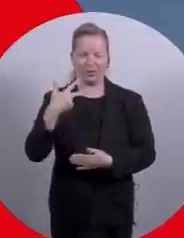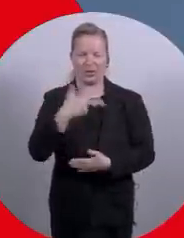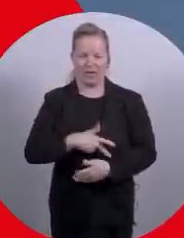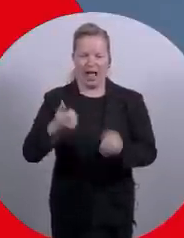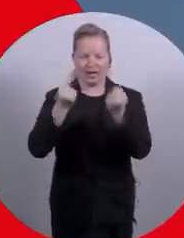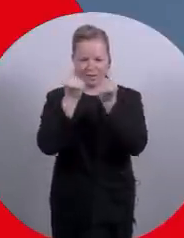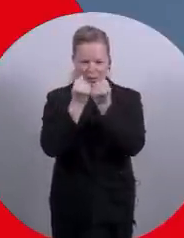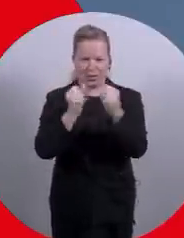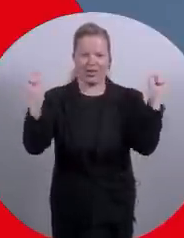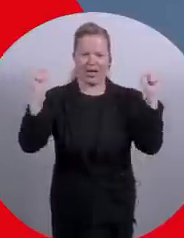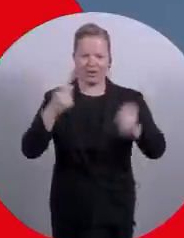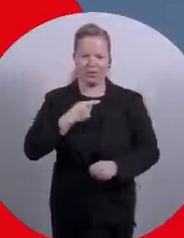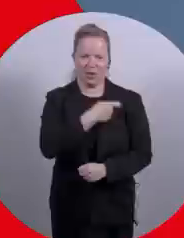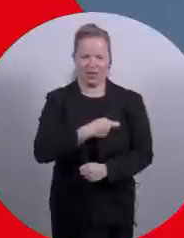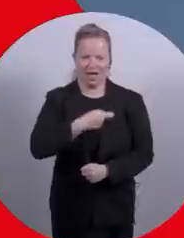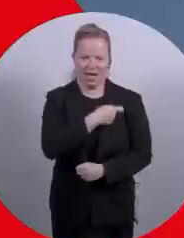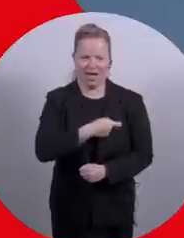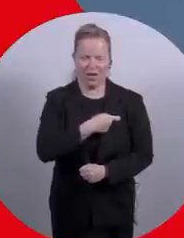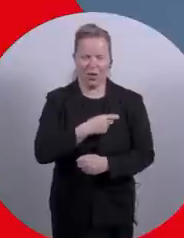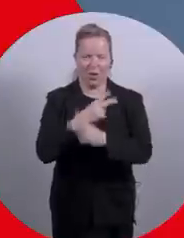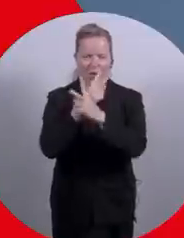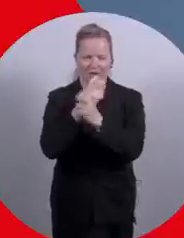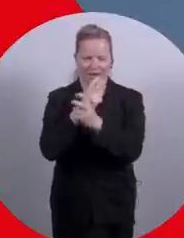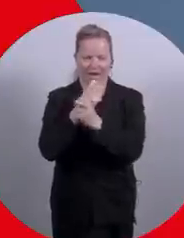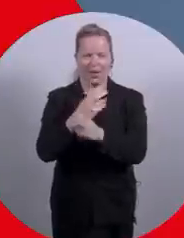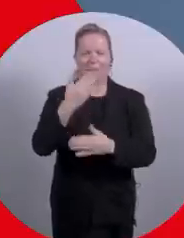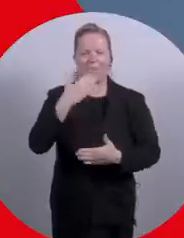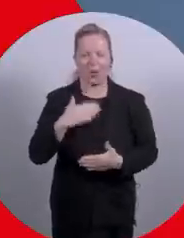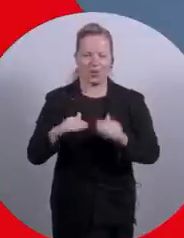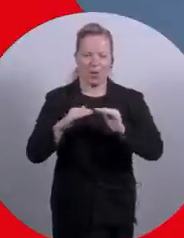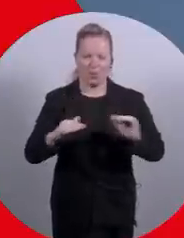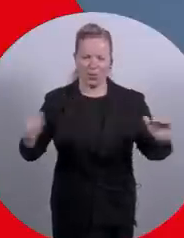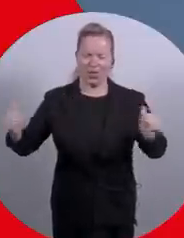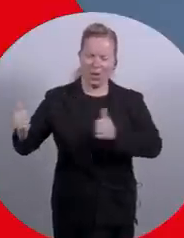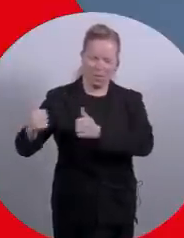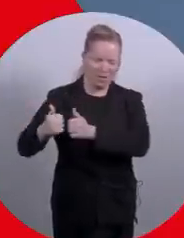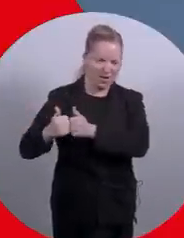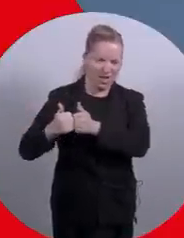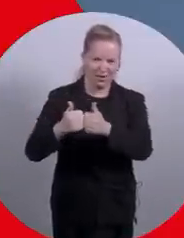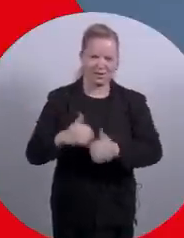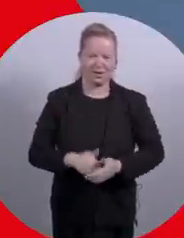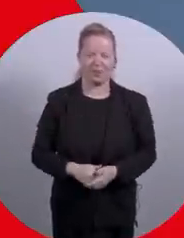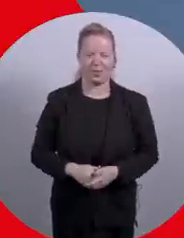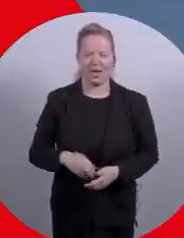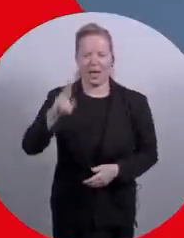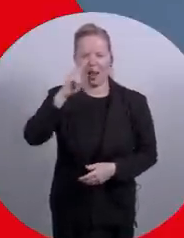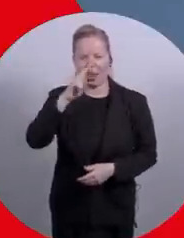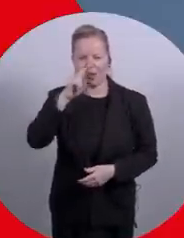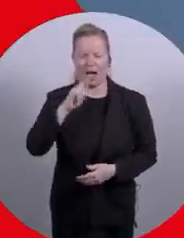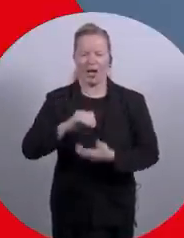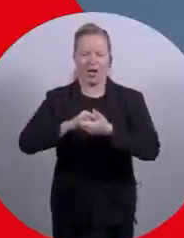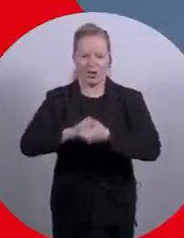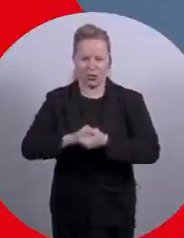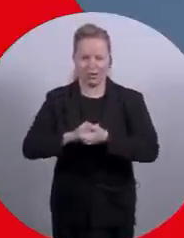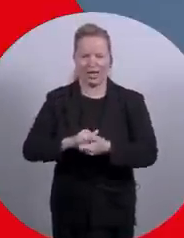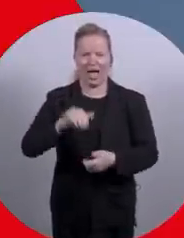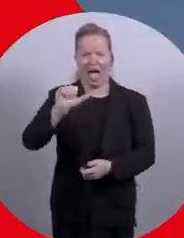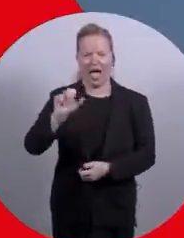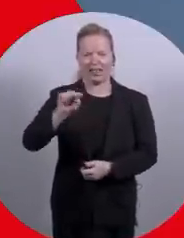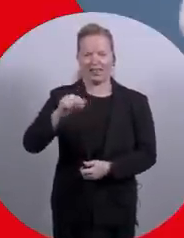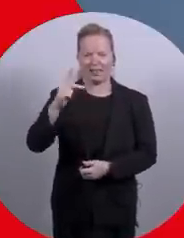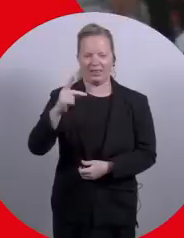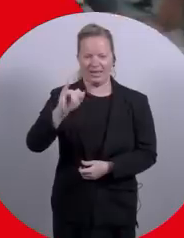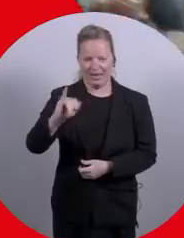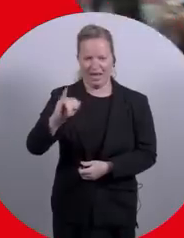Sozialdemokratischen Partei Österreichs auf die Bühne zu begleiten lieber Genosse an die Barbara das Rednerpult gehört